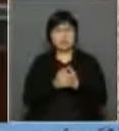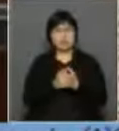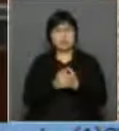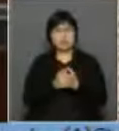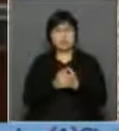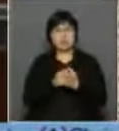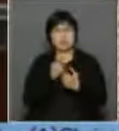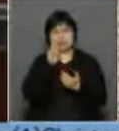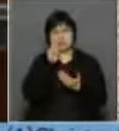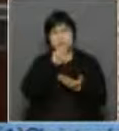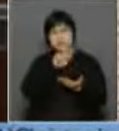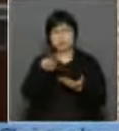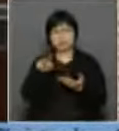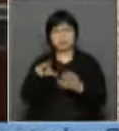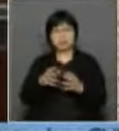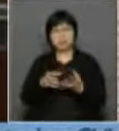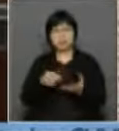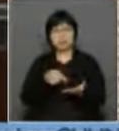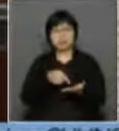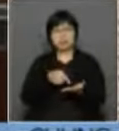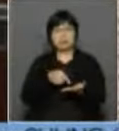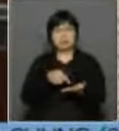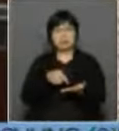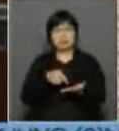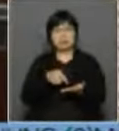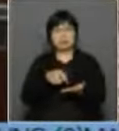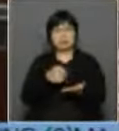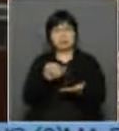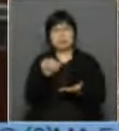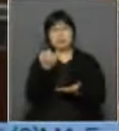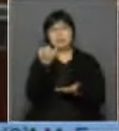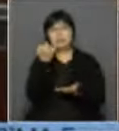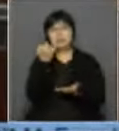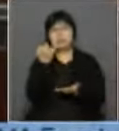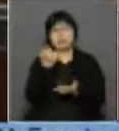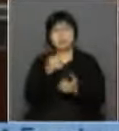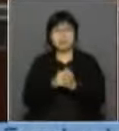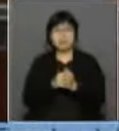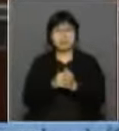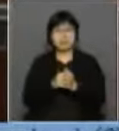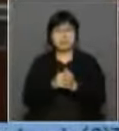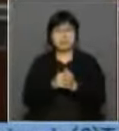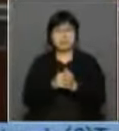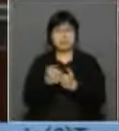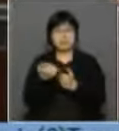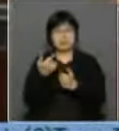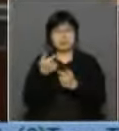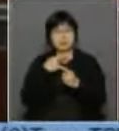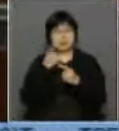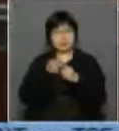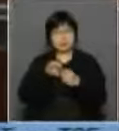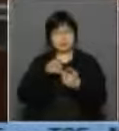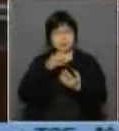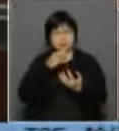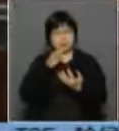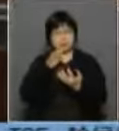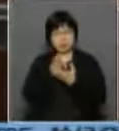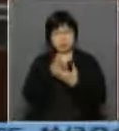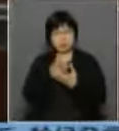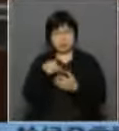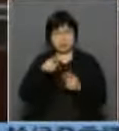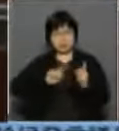我看見這班人起了很壞的作用。究竟是不是這樣爭取自由、爭取民主？